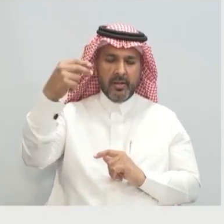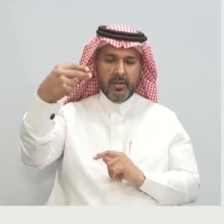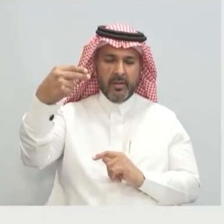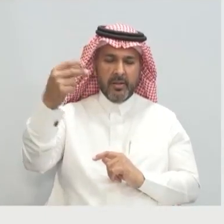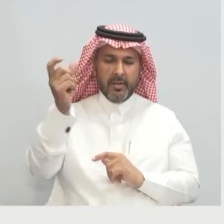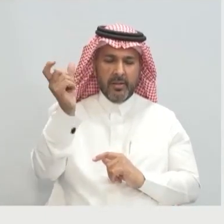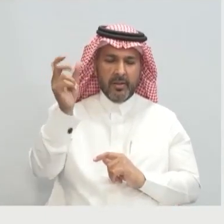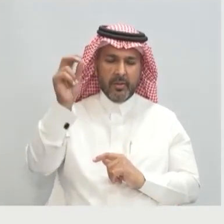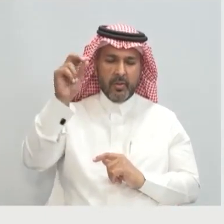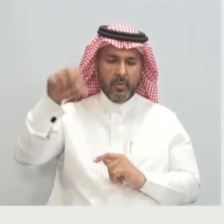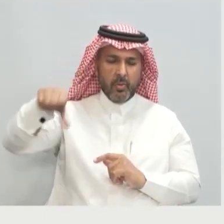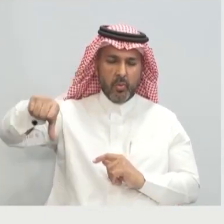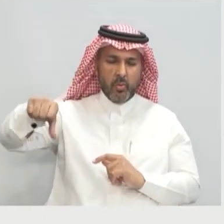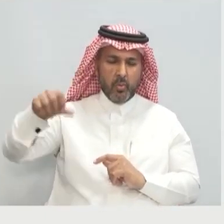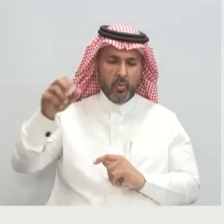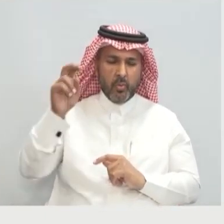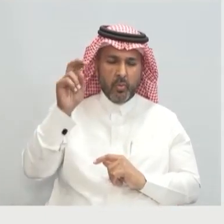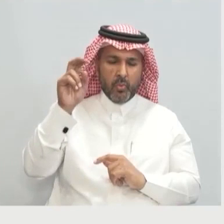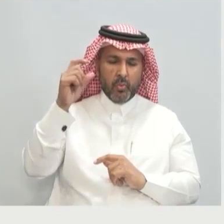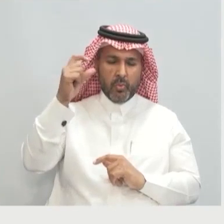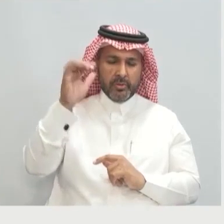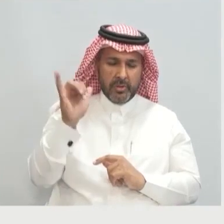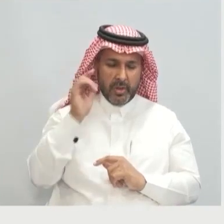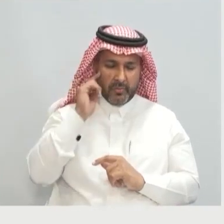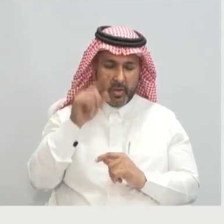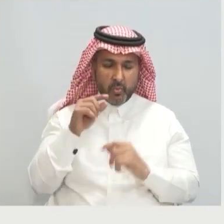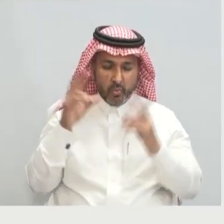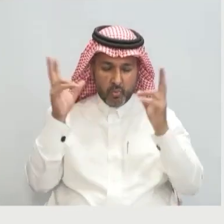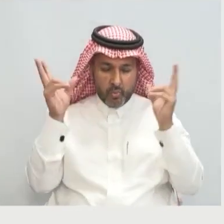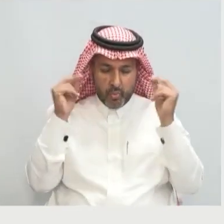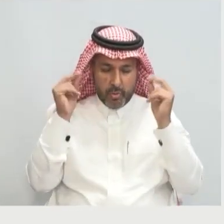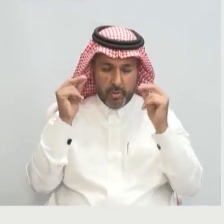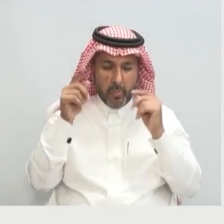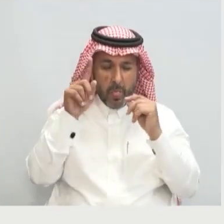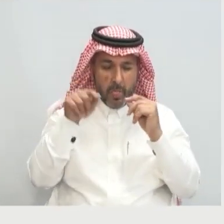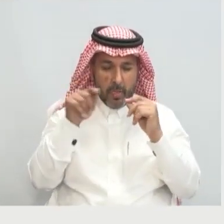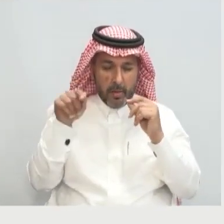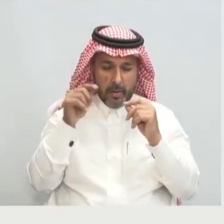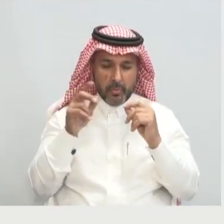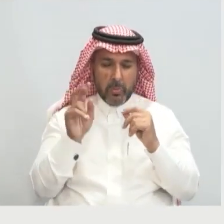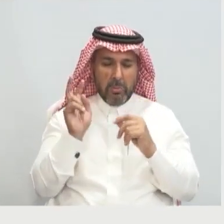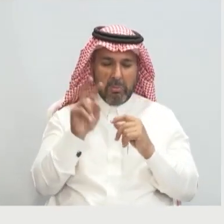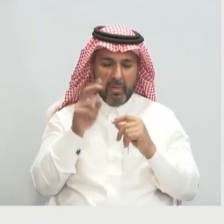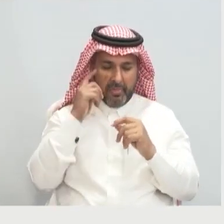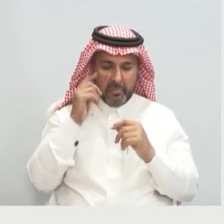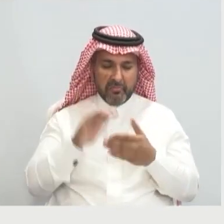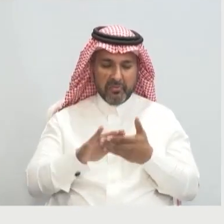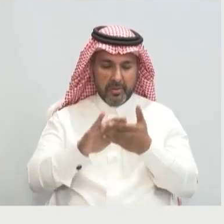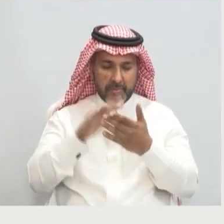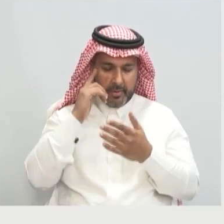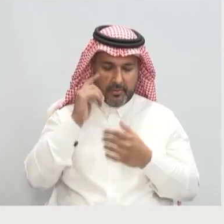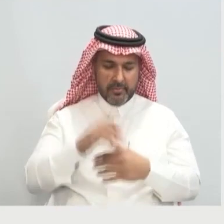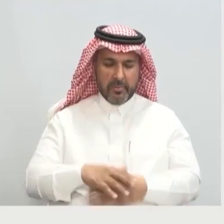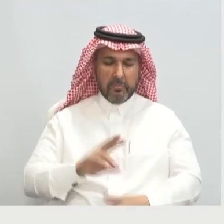التواصل غير رسميه من فرد الى فرد لا يعتد به رسميا من قبل المنظمه اذا كثيرا في المنظمات قد تصدر شائعه ما يتعلق في